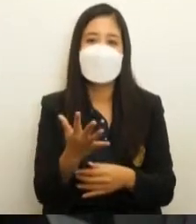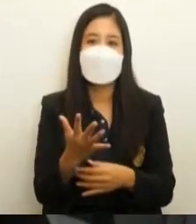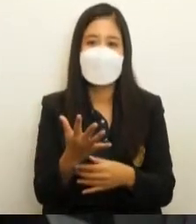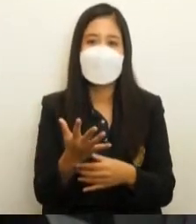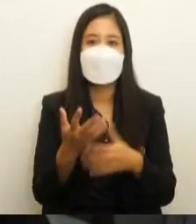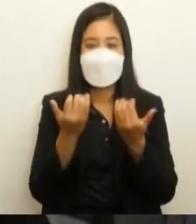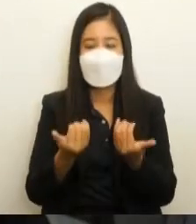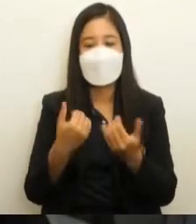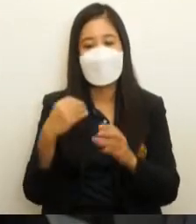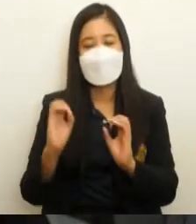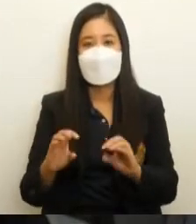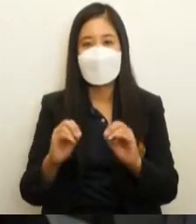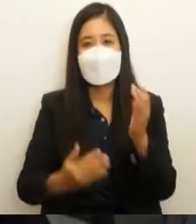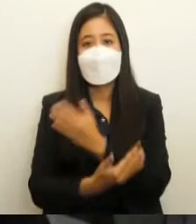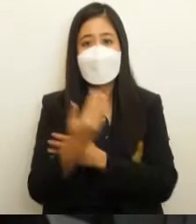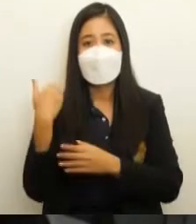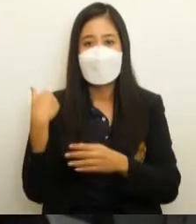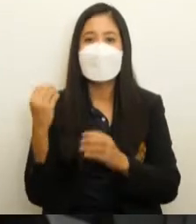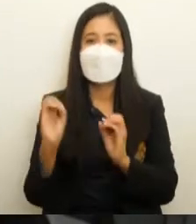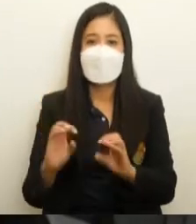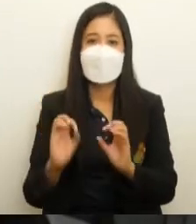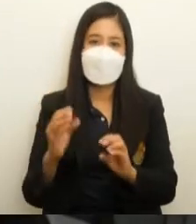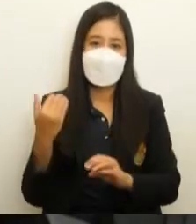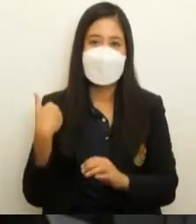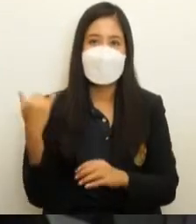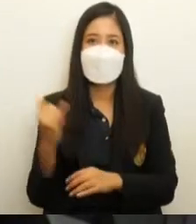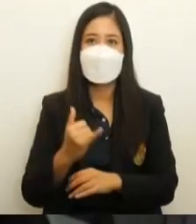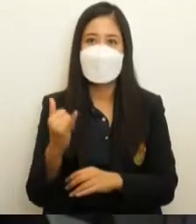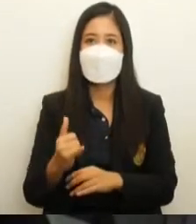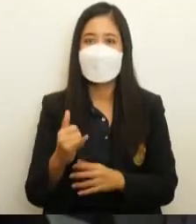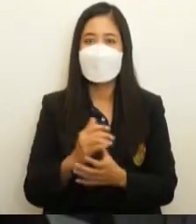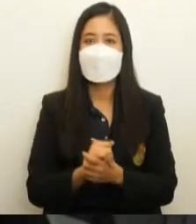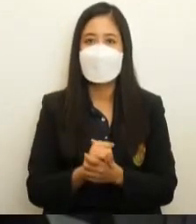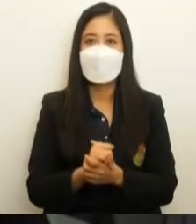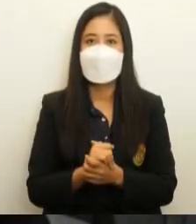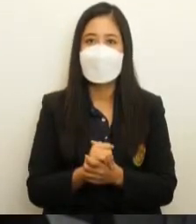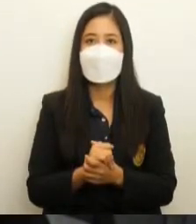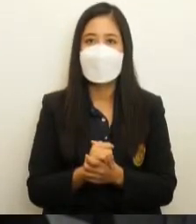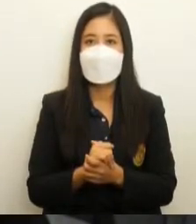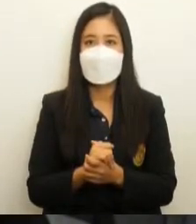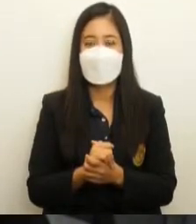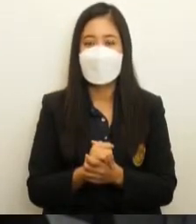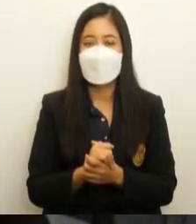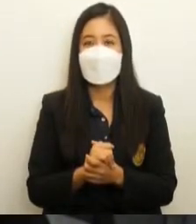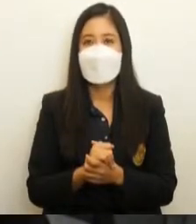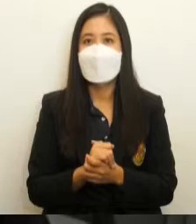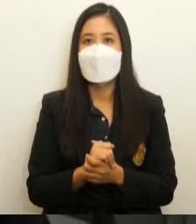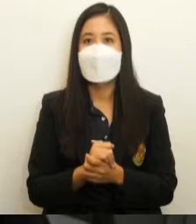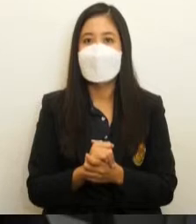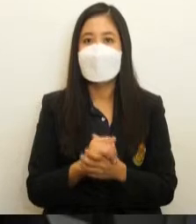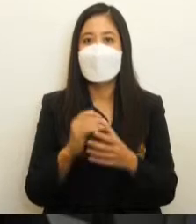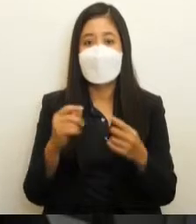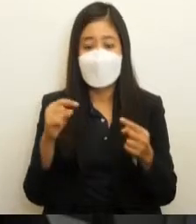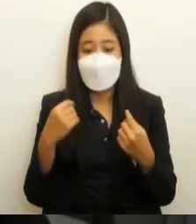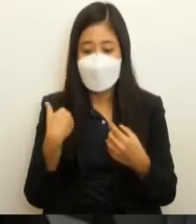สอนเรื่อยๆถ้ามีโอกาสนะคะค่ะ ค่ะเราได้ฟังจิตวิญญาณของความเป็นครูที่เป็นคุณครู